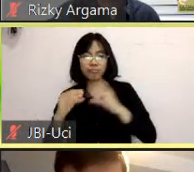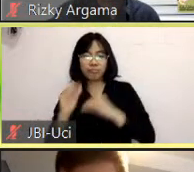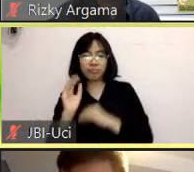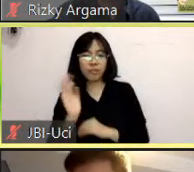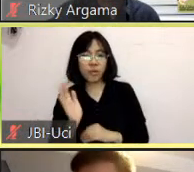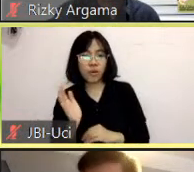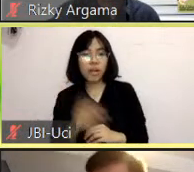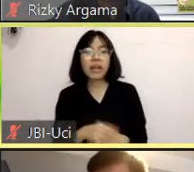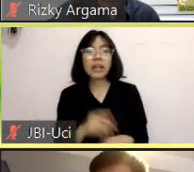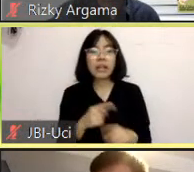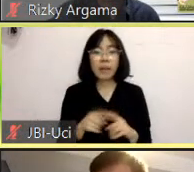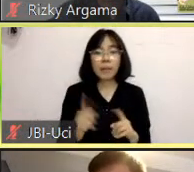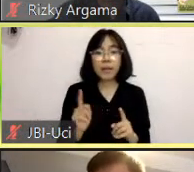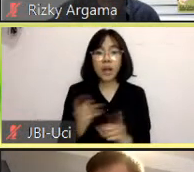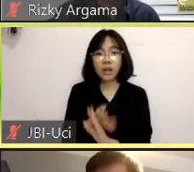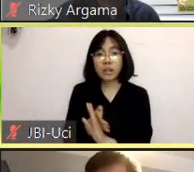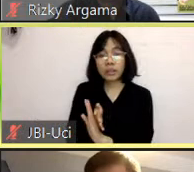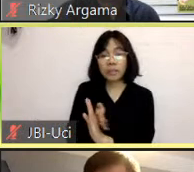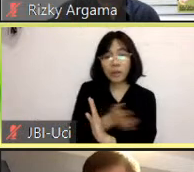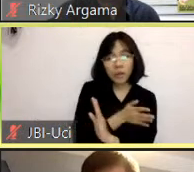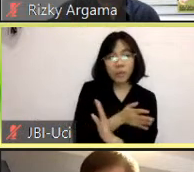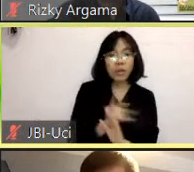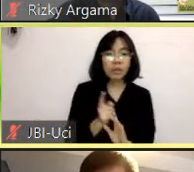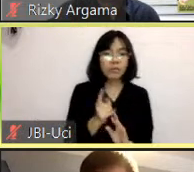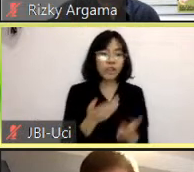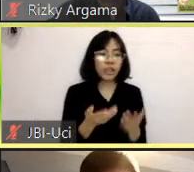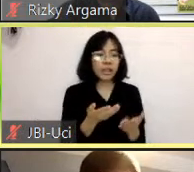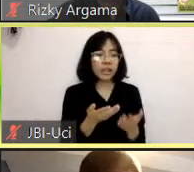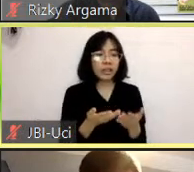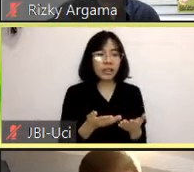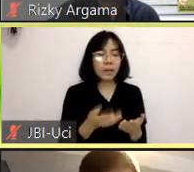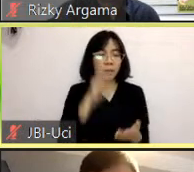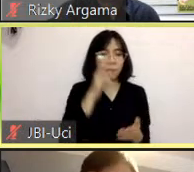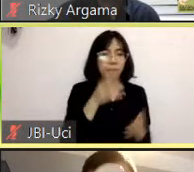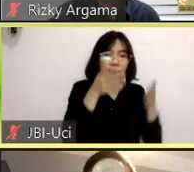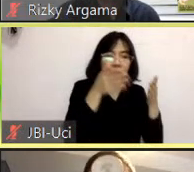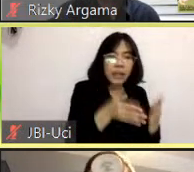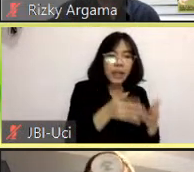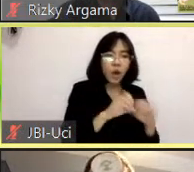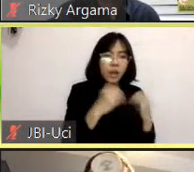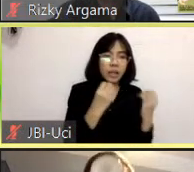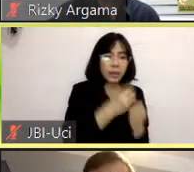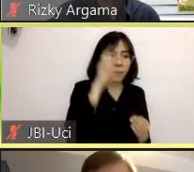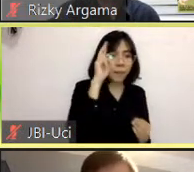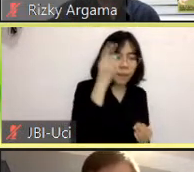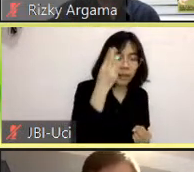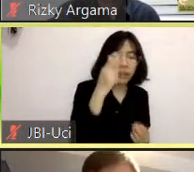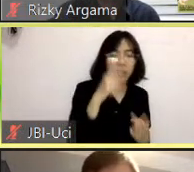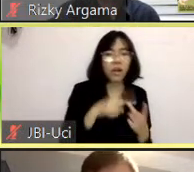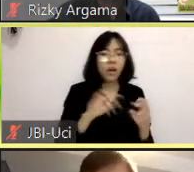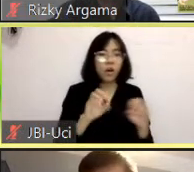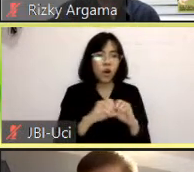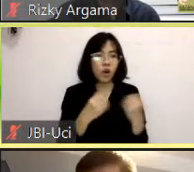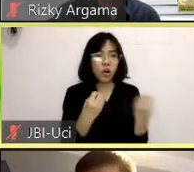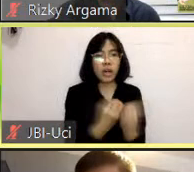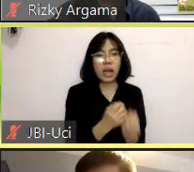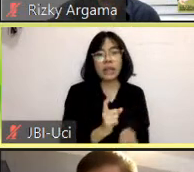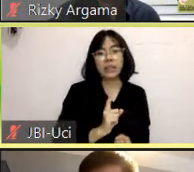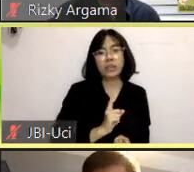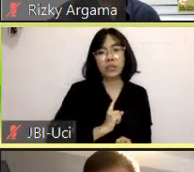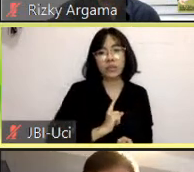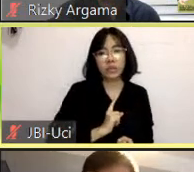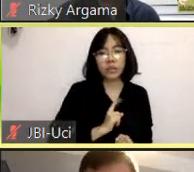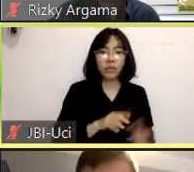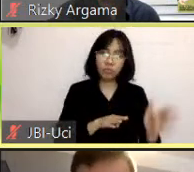dengan dua sektor yang lain ya, sektor government atau state, kemudian private sector, itu maju sekali. Kalau